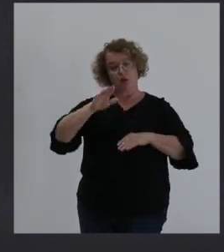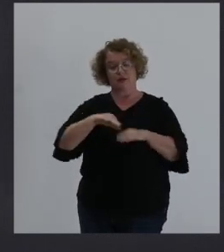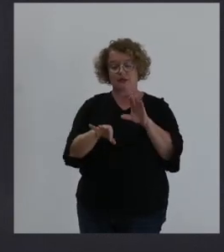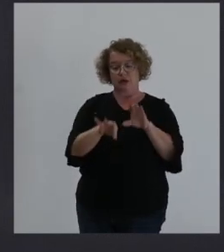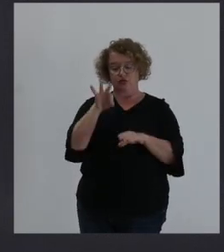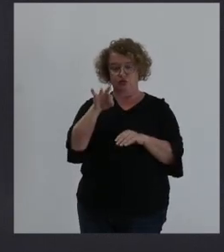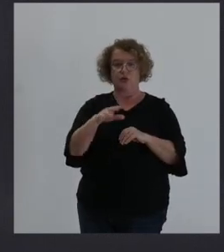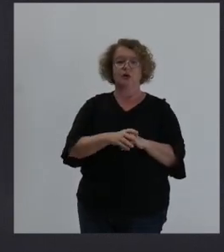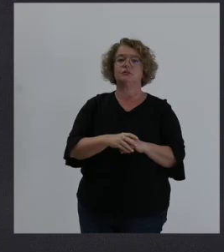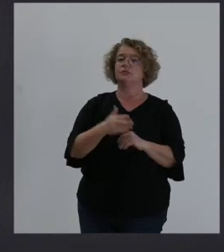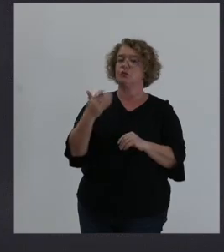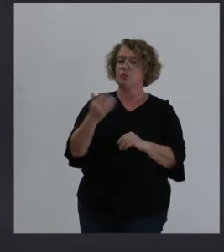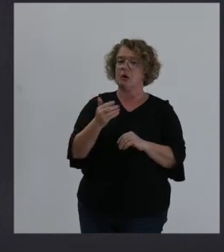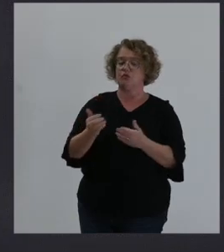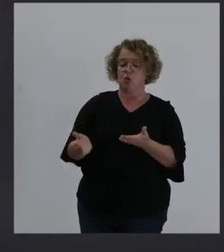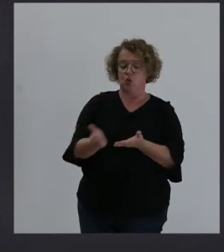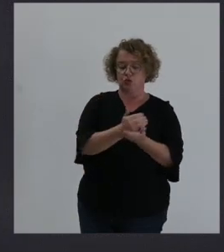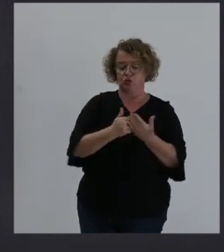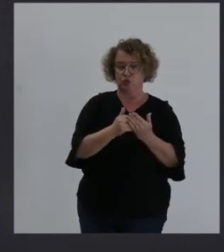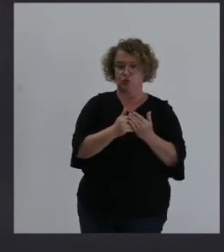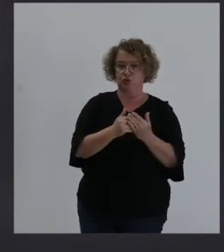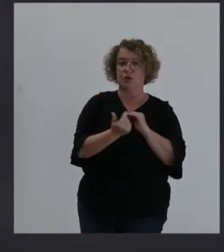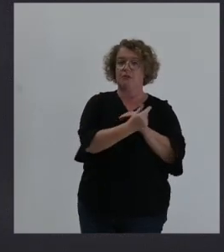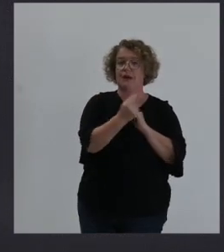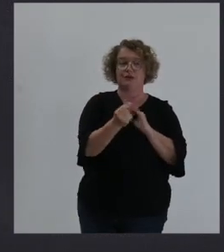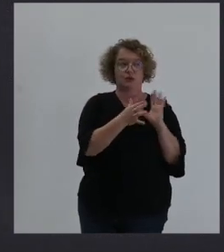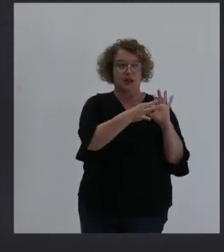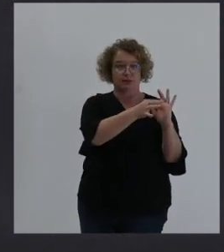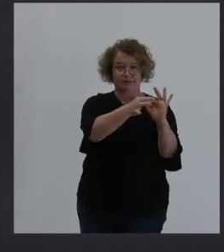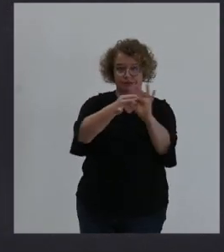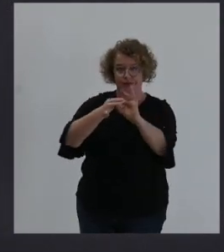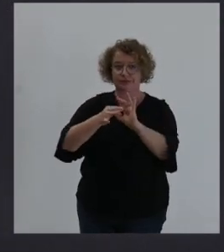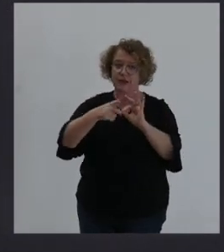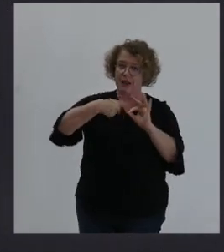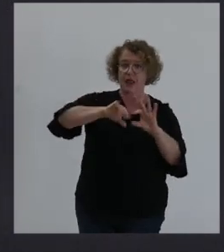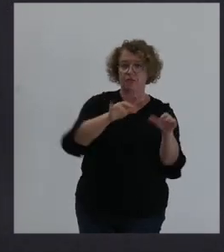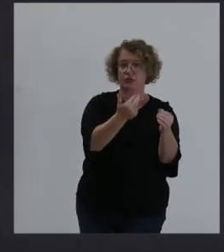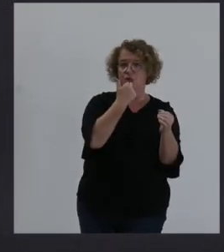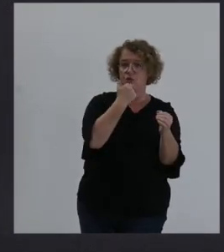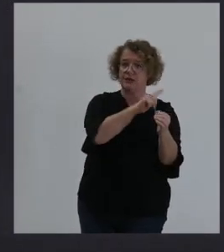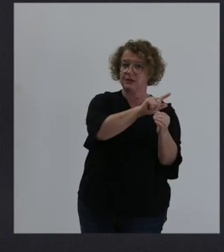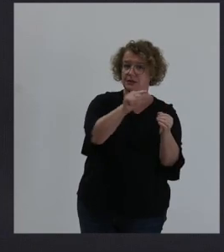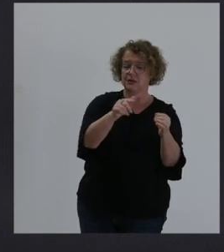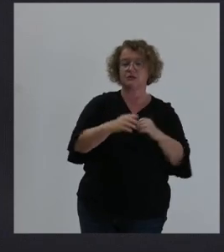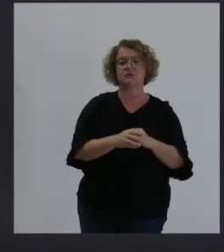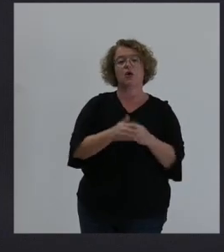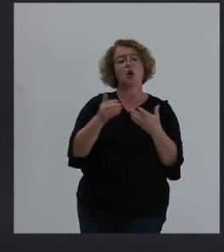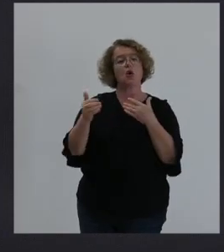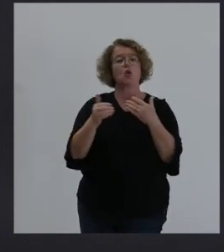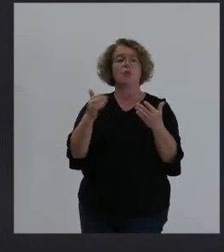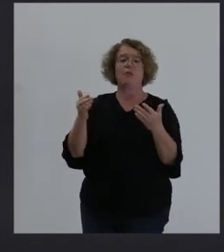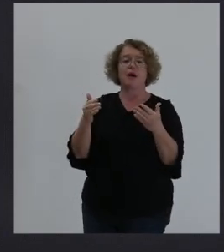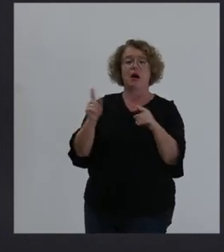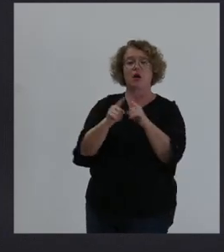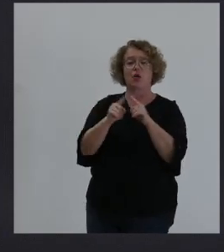de la coordination et de la mise en commun des ressources avec les partenaires du site qui ont la compétence, à un arrêt de tram, plutôt que de jouer la carte